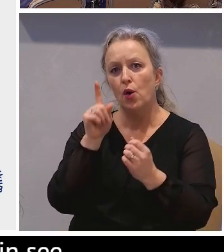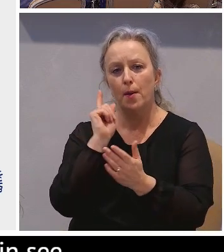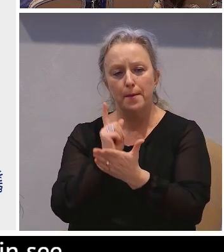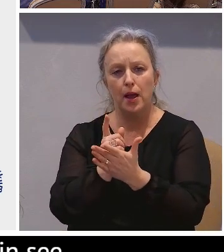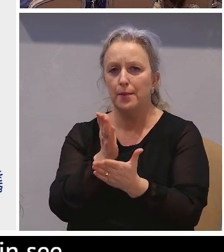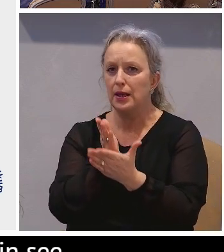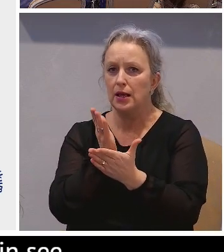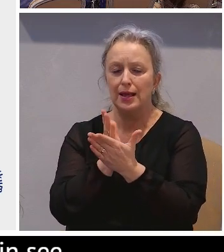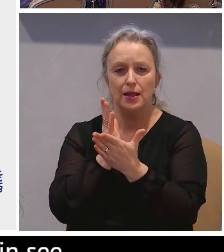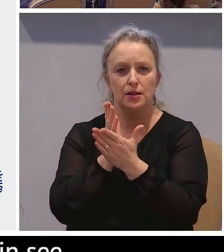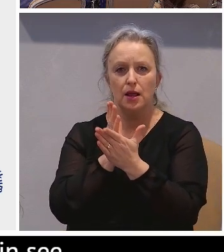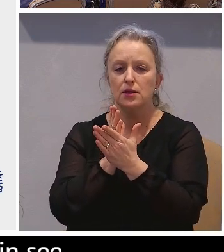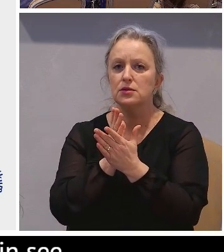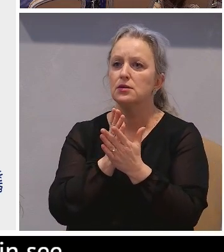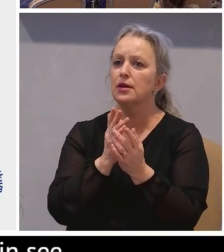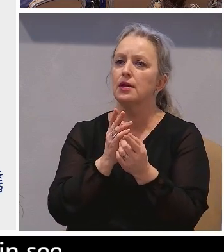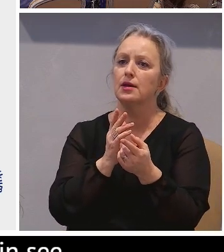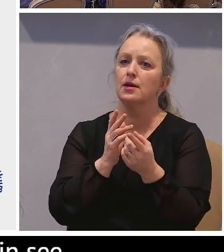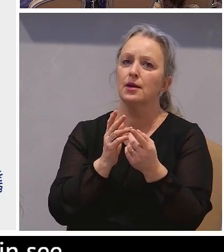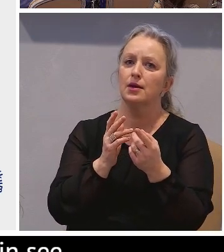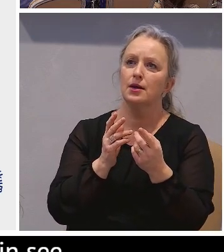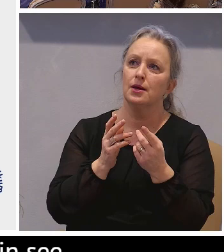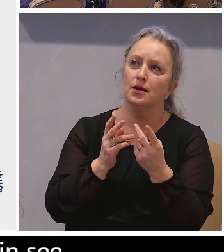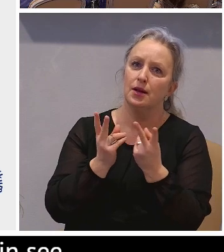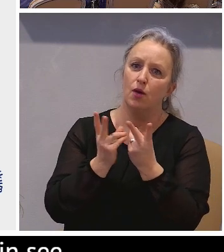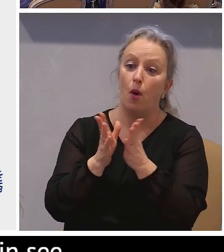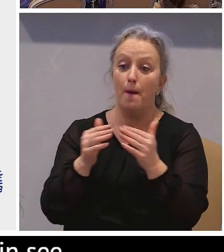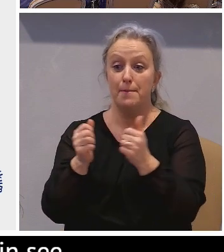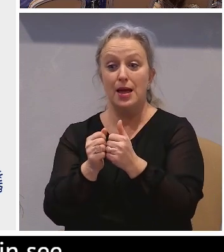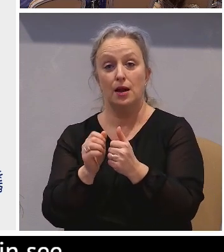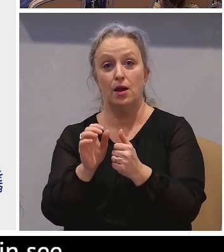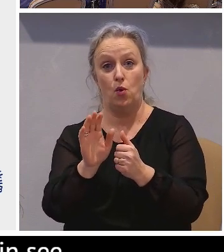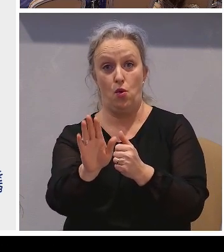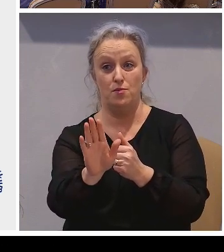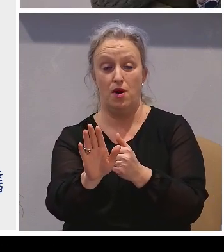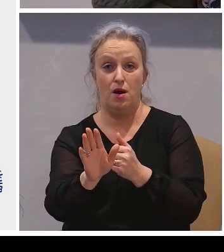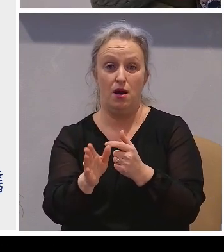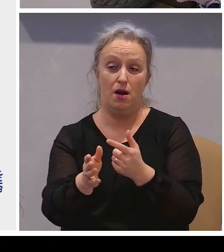effect, and therefore perekonnakorralduse